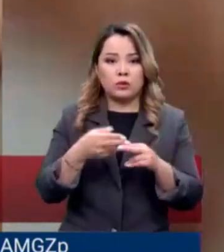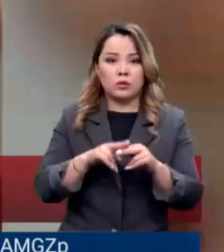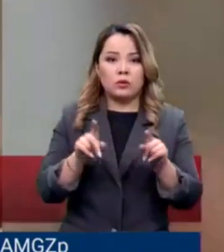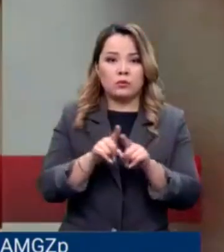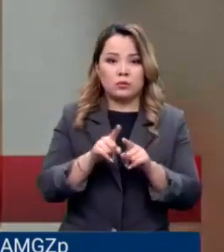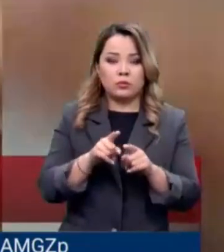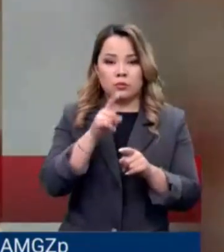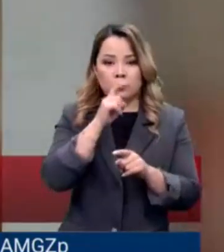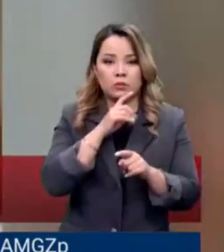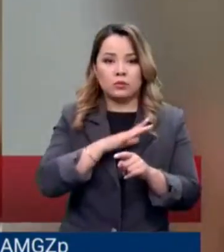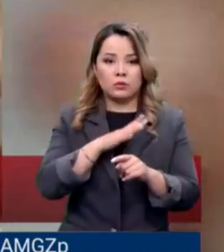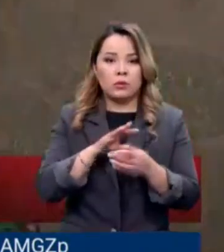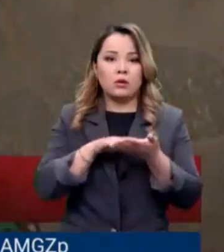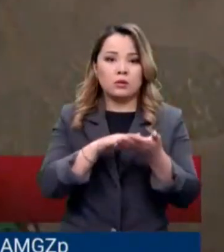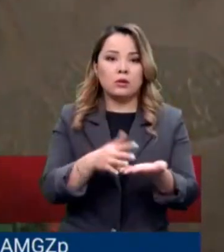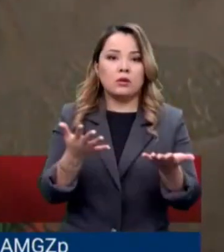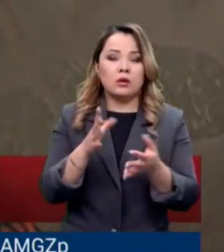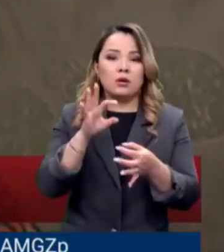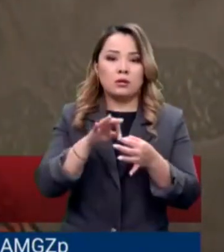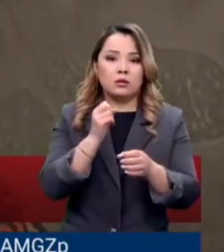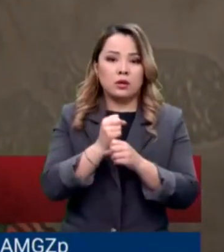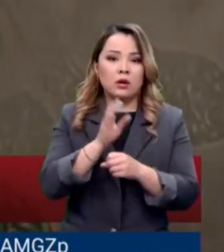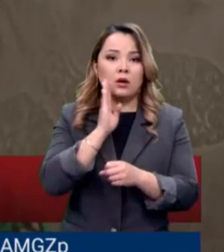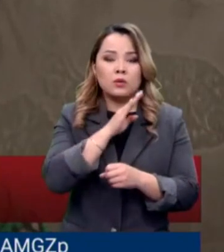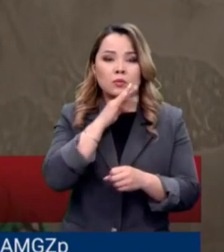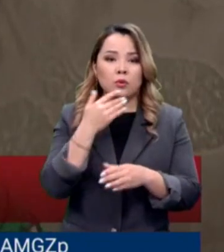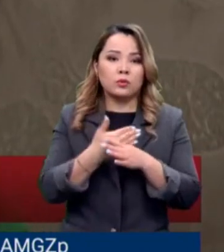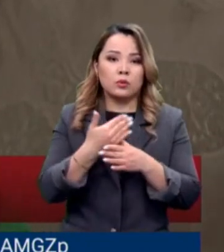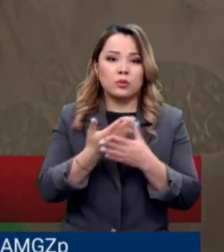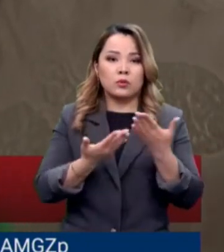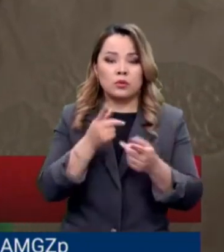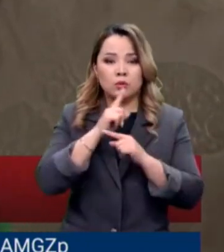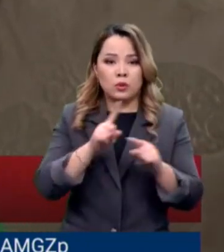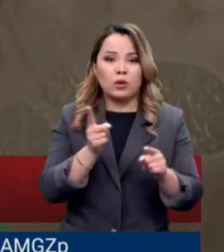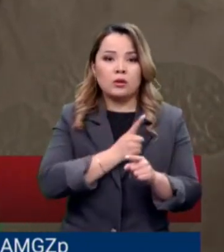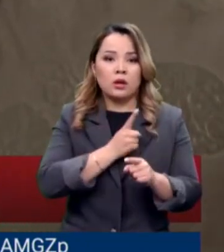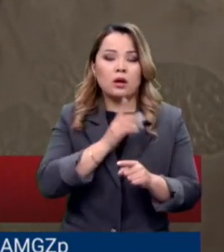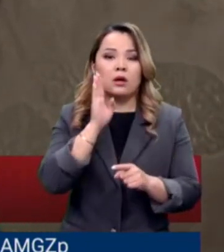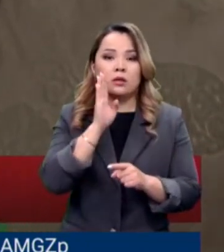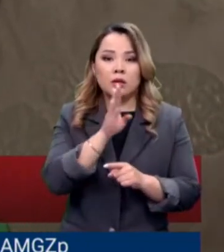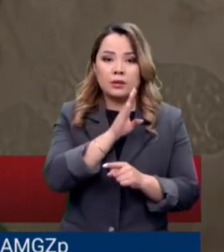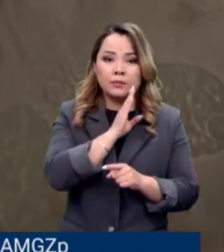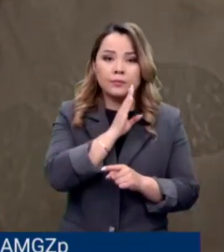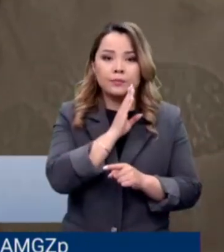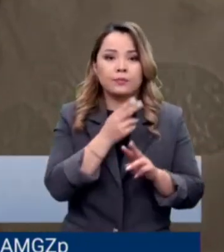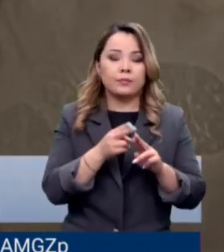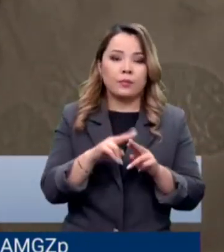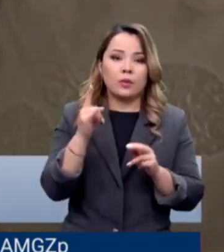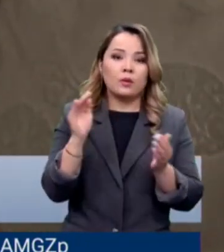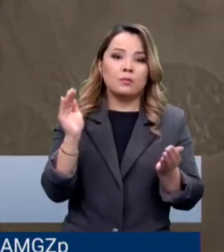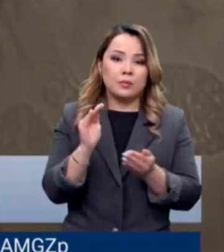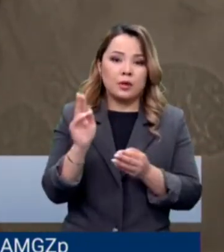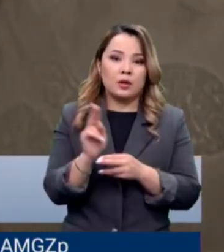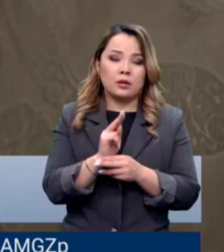мені осылайынан шыға береді. Біз сияқты аналарға көмектеспесе, жалғыз басты, мынандай бала